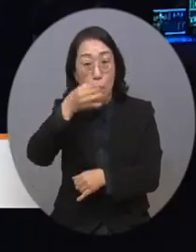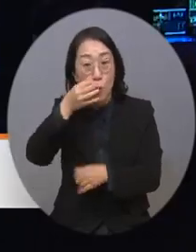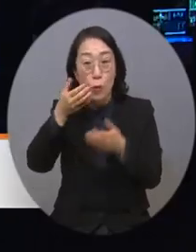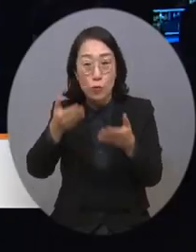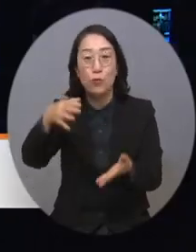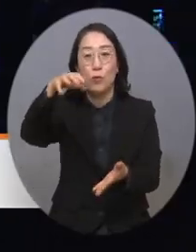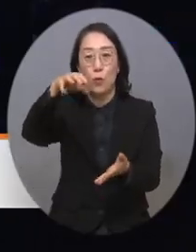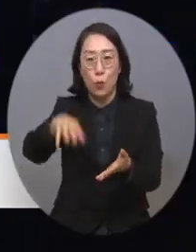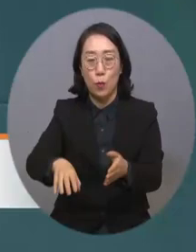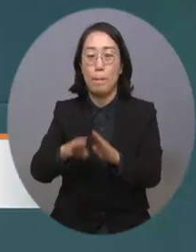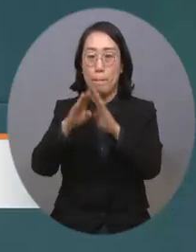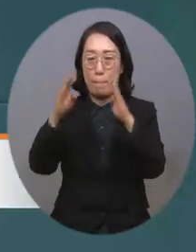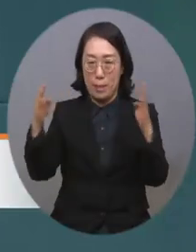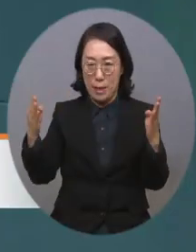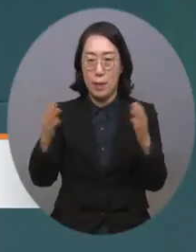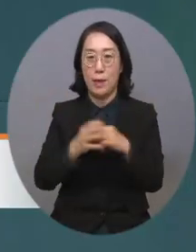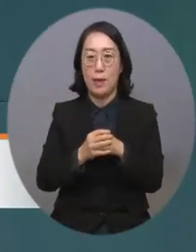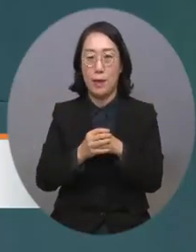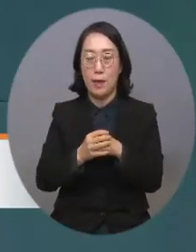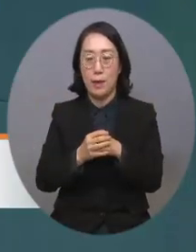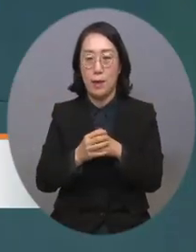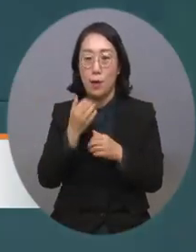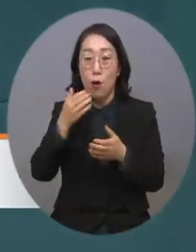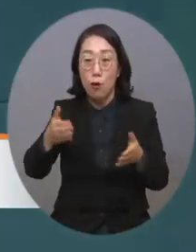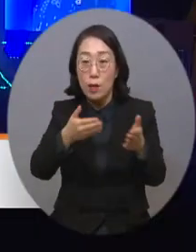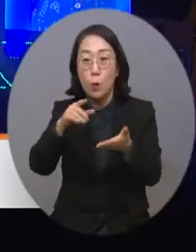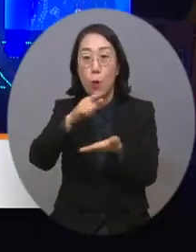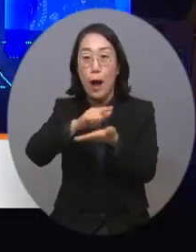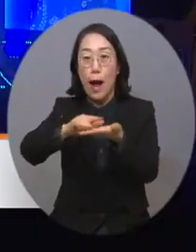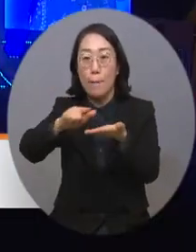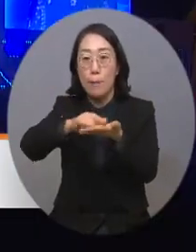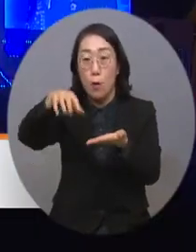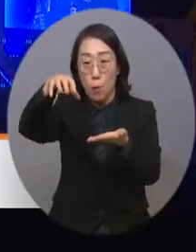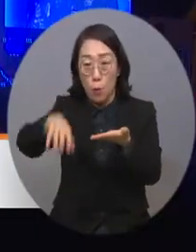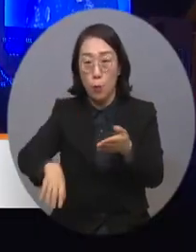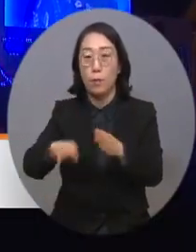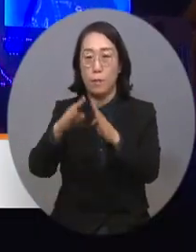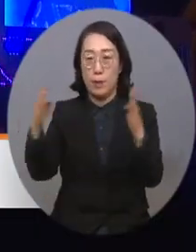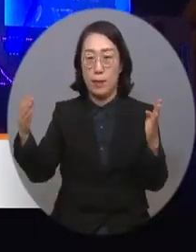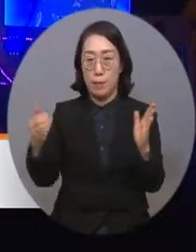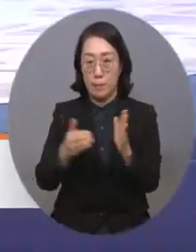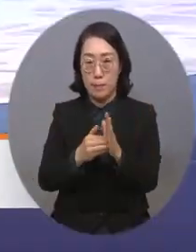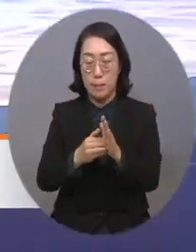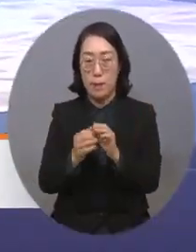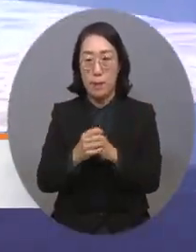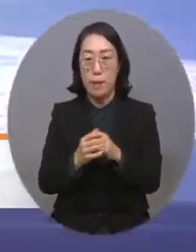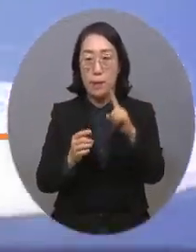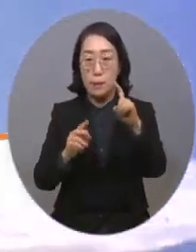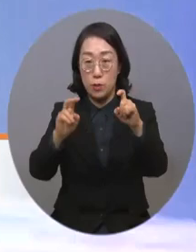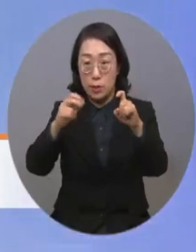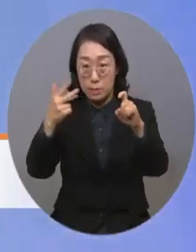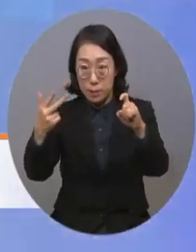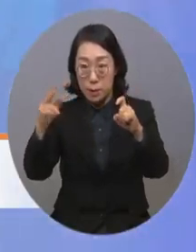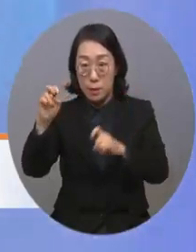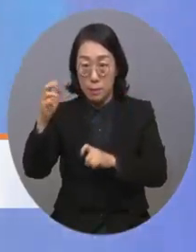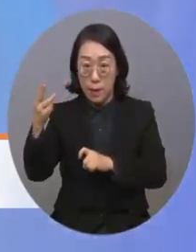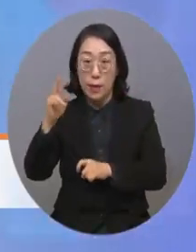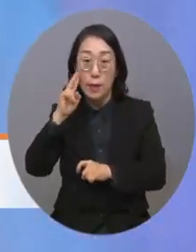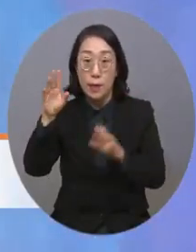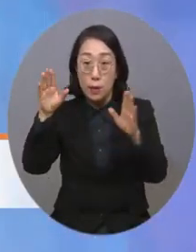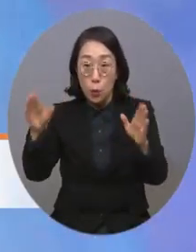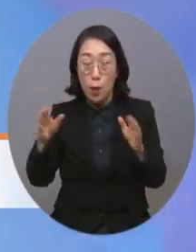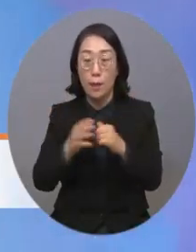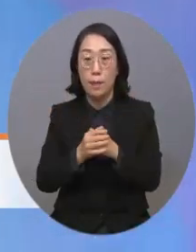제9회 럭셔리 브랜드 모델 어워즈가 경기도 가평에서 진행됐습니다. 11월 27일부터 28일